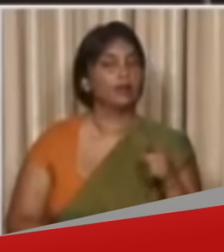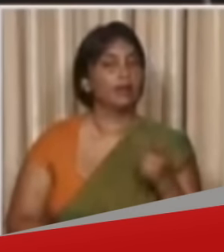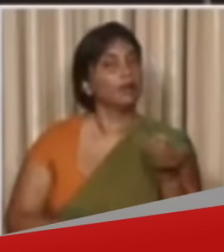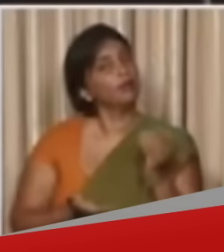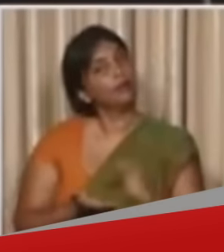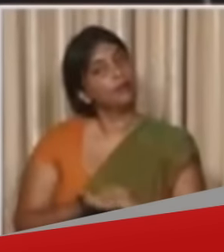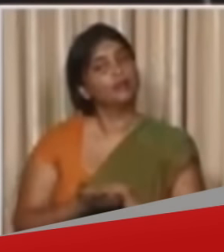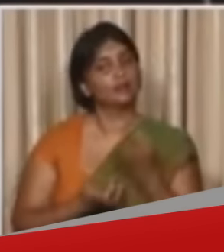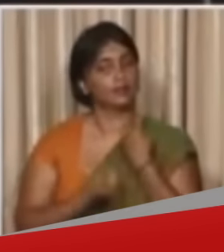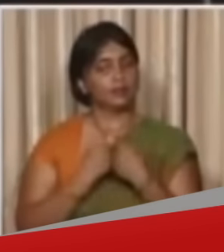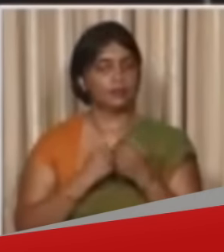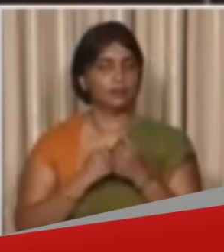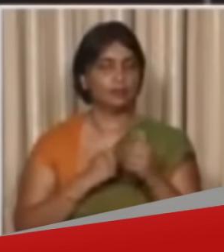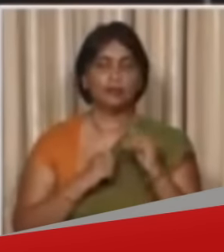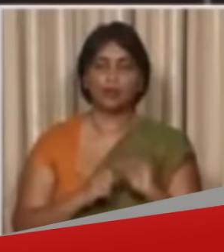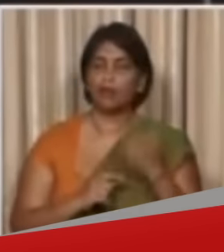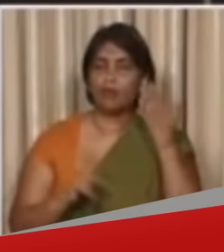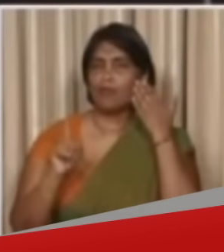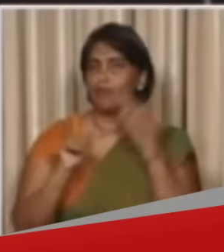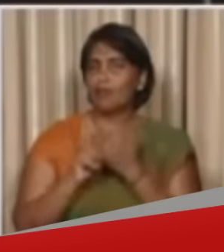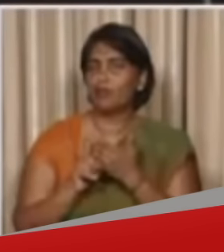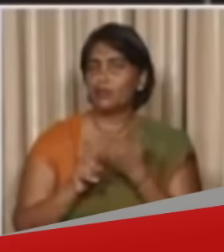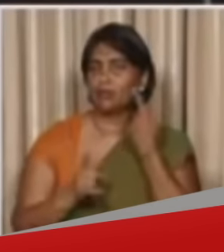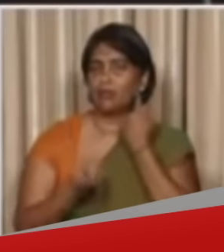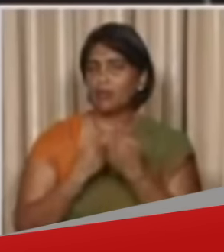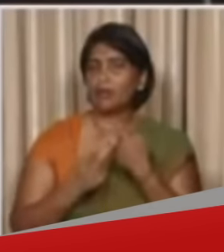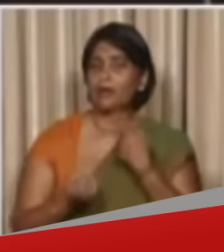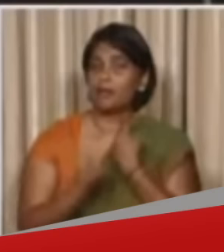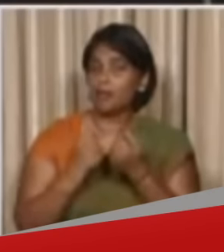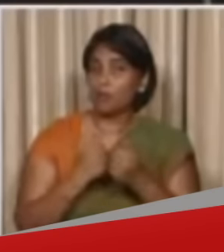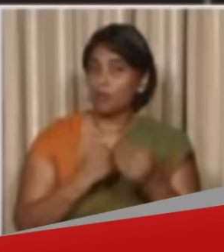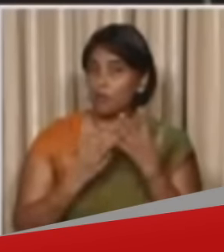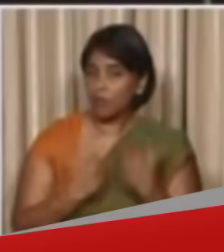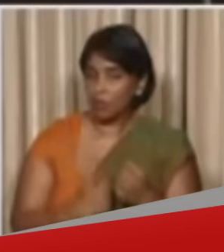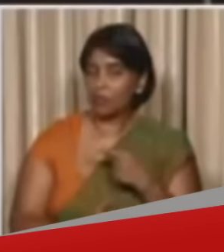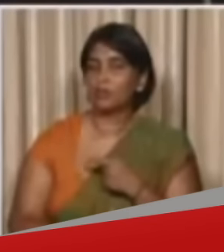अलुते परीक्षण पावत कौर परीक्षण पावत परीक्षण पावतोने